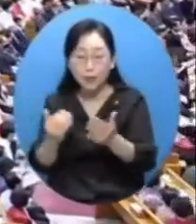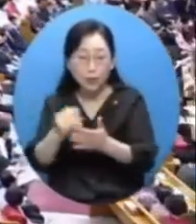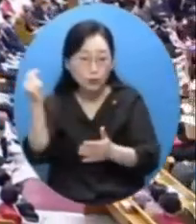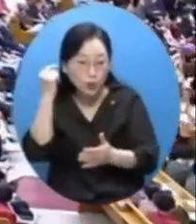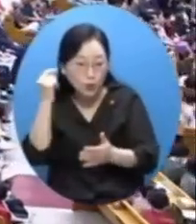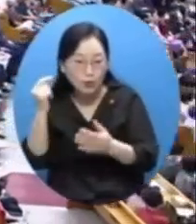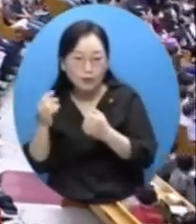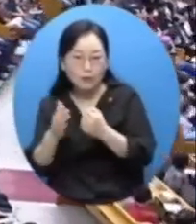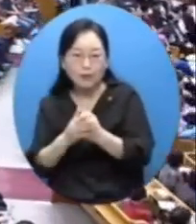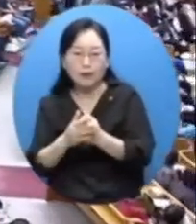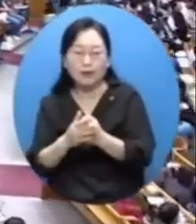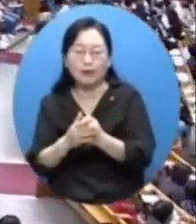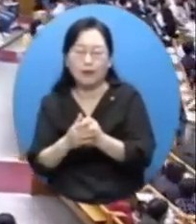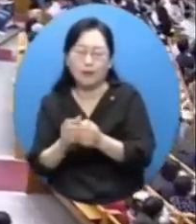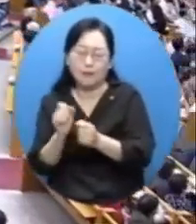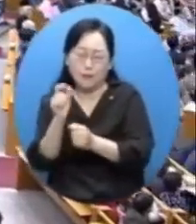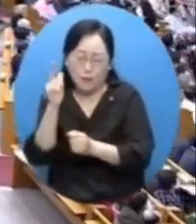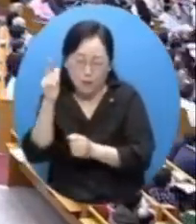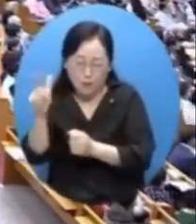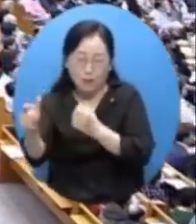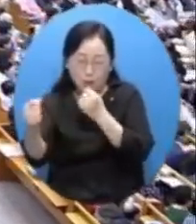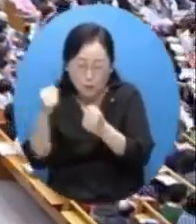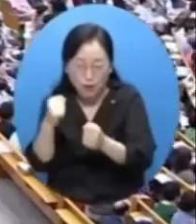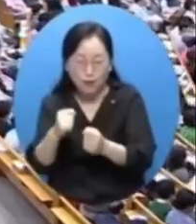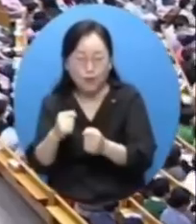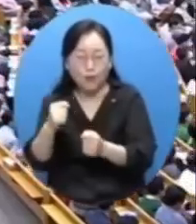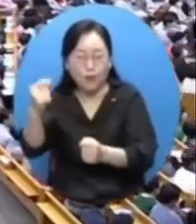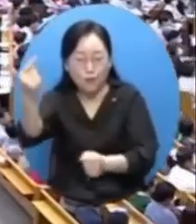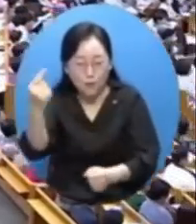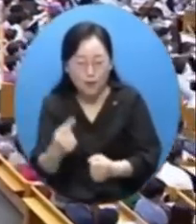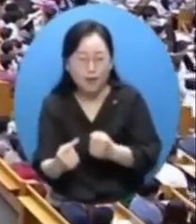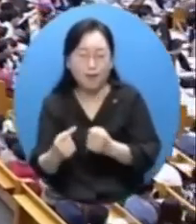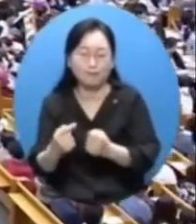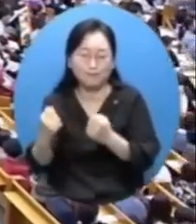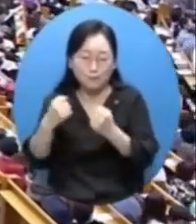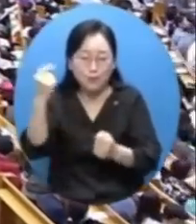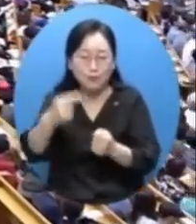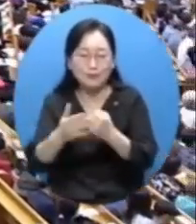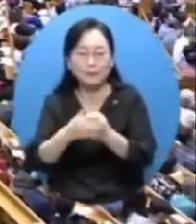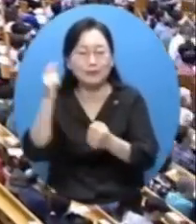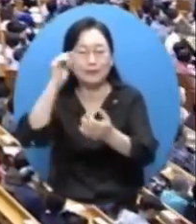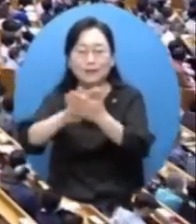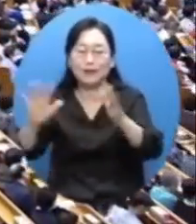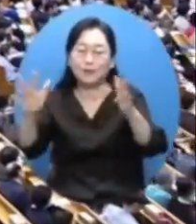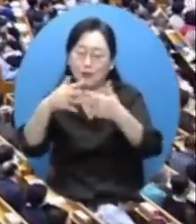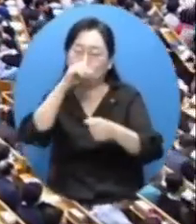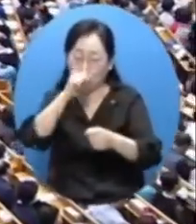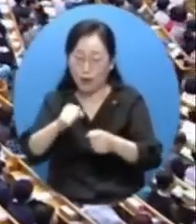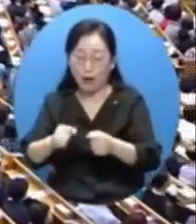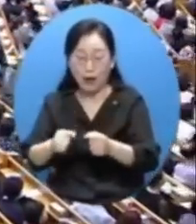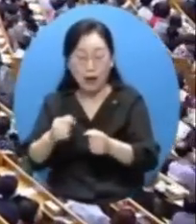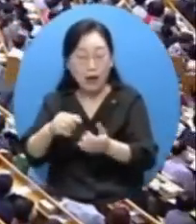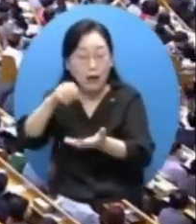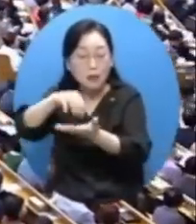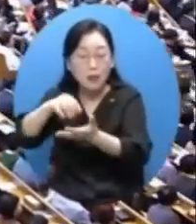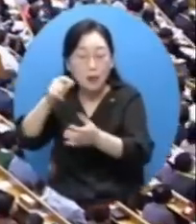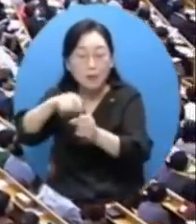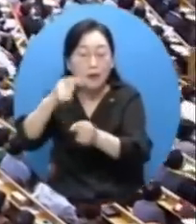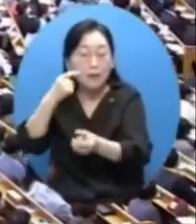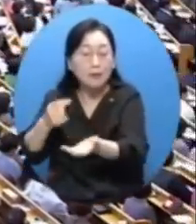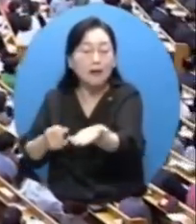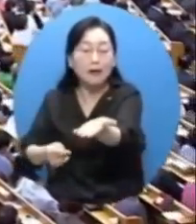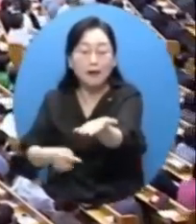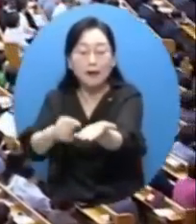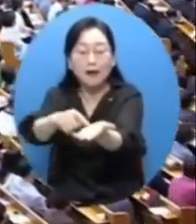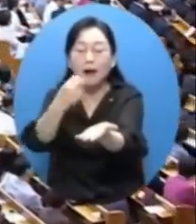곳을 찾아왔는데 우리가 평화조약을 맺기를 원합니다. 그리고 나서 곰팡이 난 떡을 보여주고